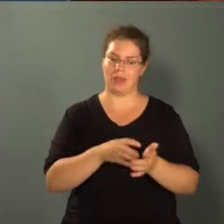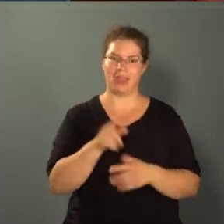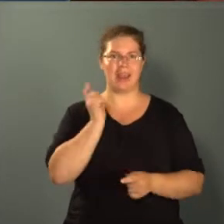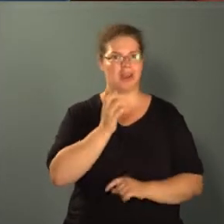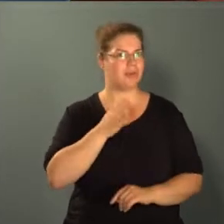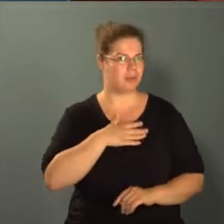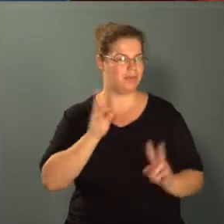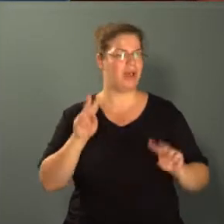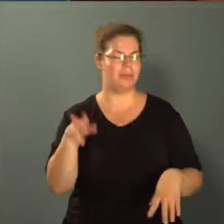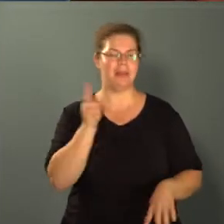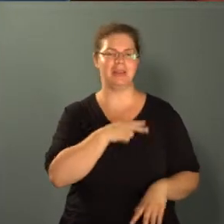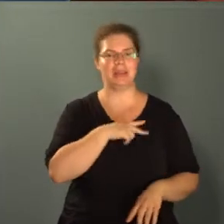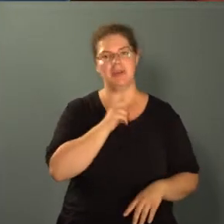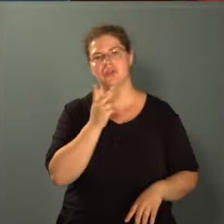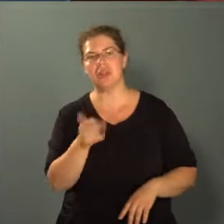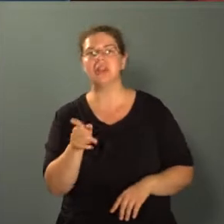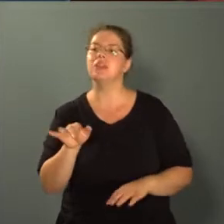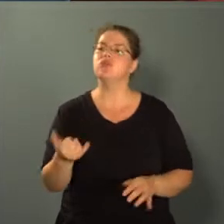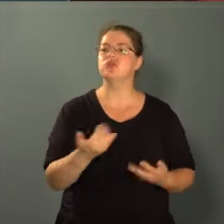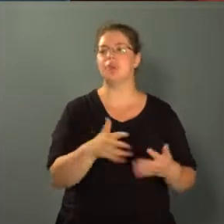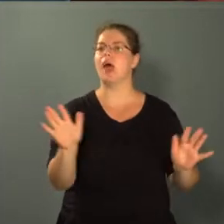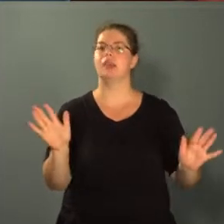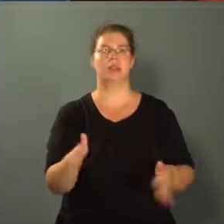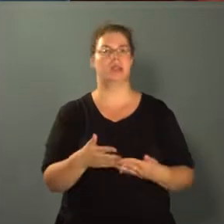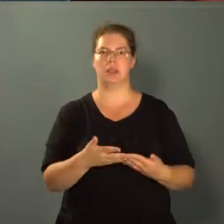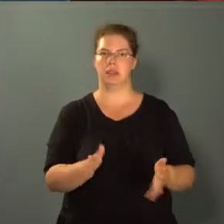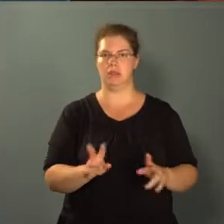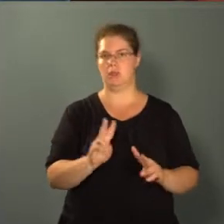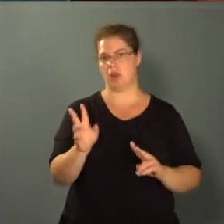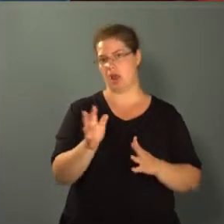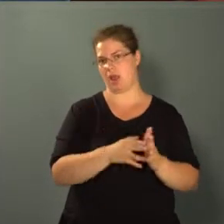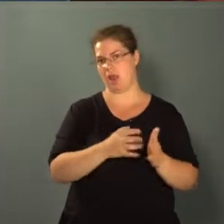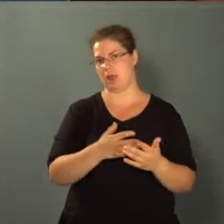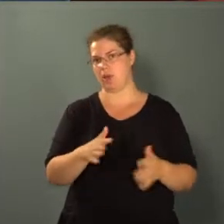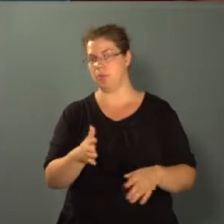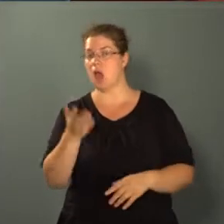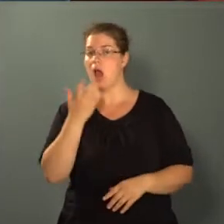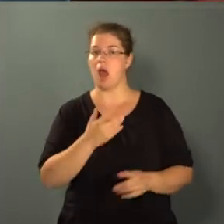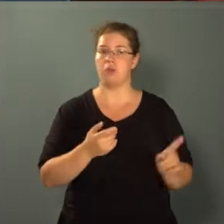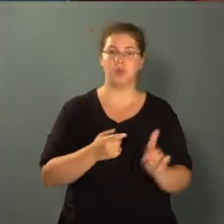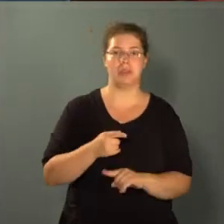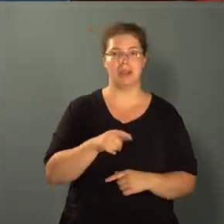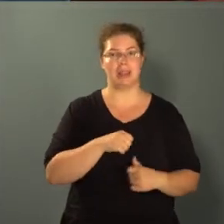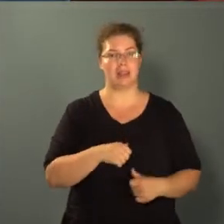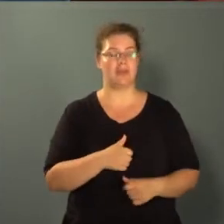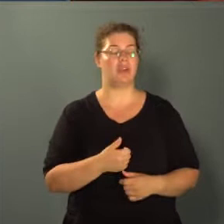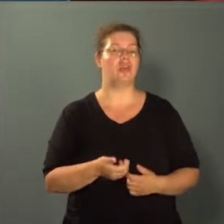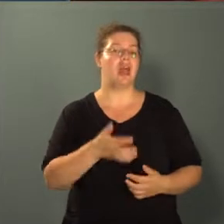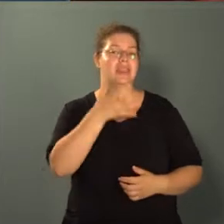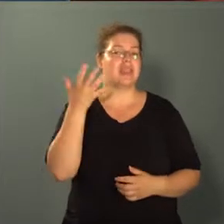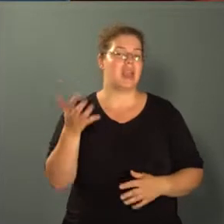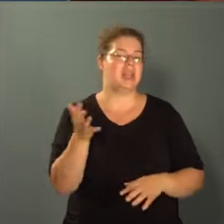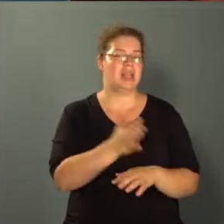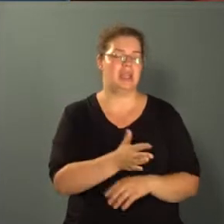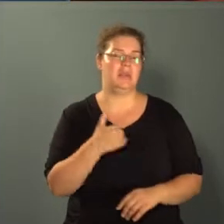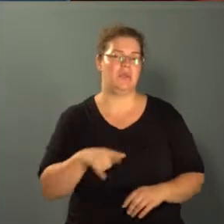azt gondolom, hogy tényleg érdemes kinézni, és bárkinek is nyitva áll a kert kapuja, hogyha jönnének szívesen. Nyár elején volt